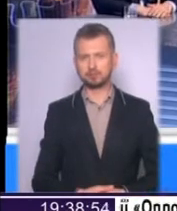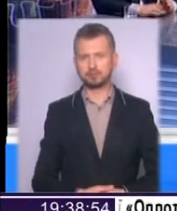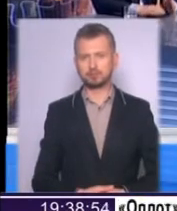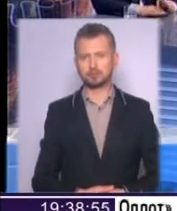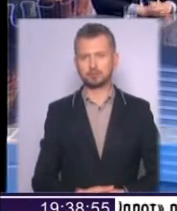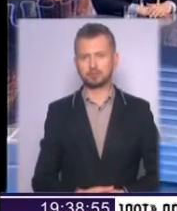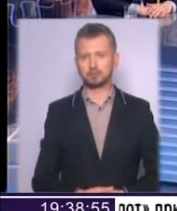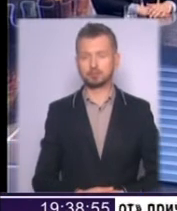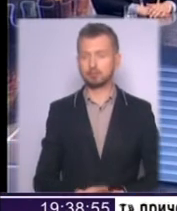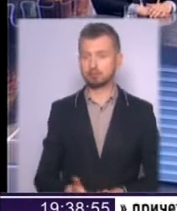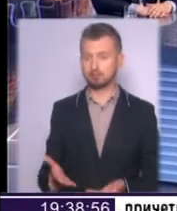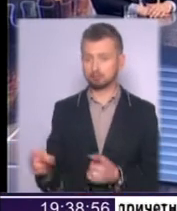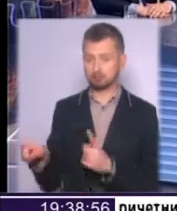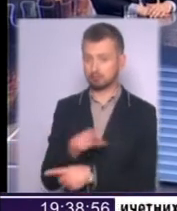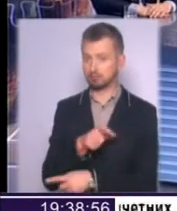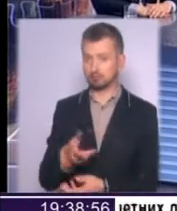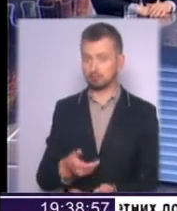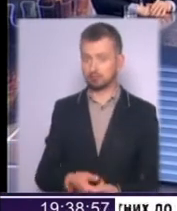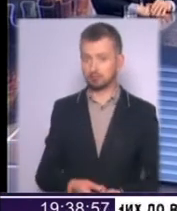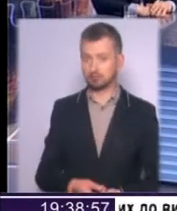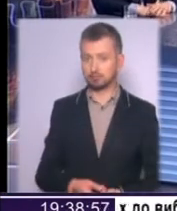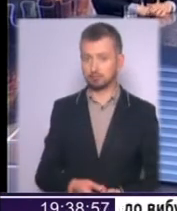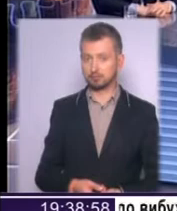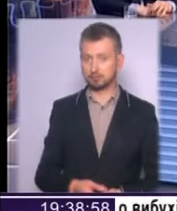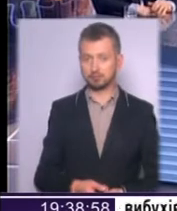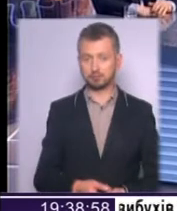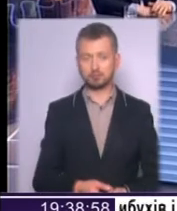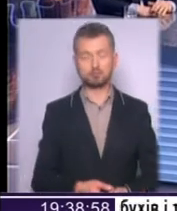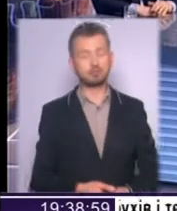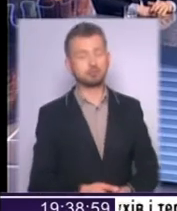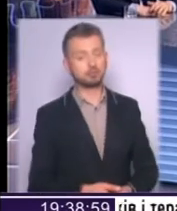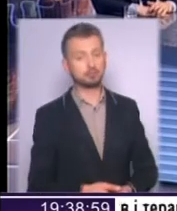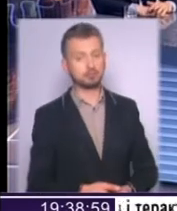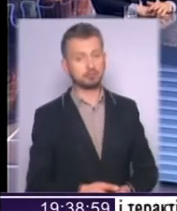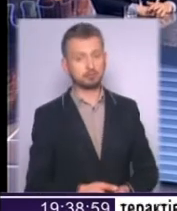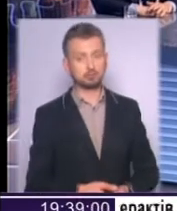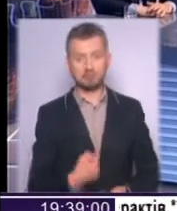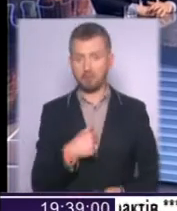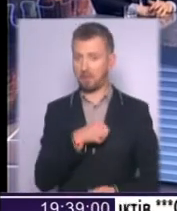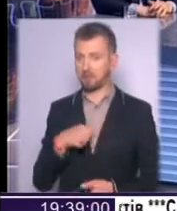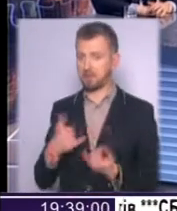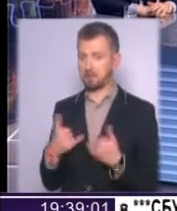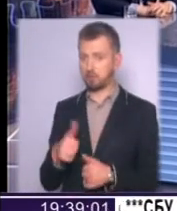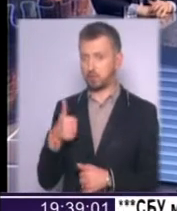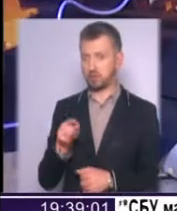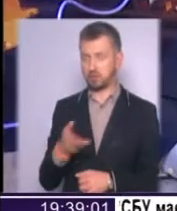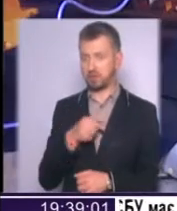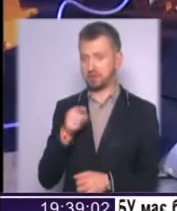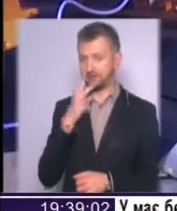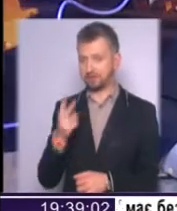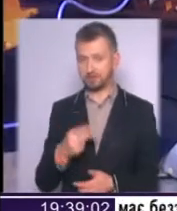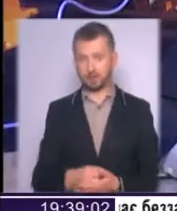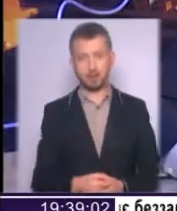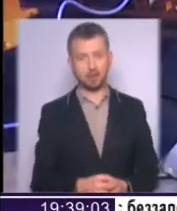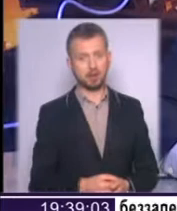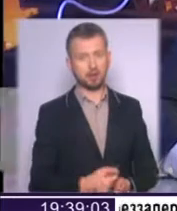Пан Сергей, реагуйте. Дякуємо дуже, що нас там дивитесь. Да, я сам дивуюсь, але добре, що нас там дивитесь. Я думаю, що це або